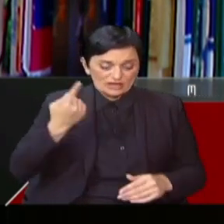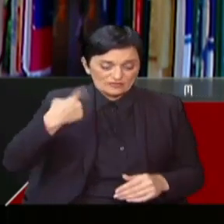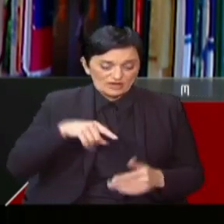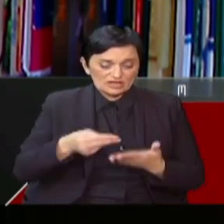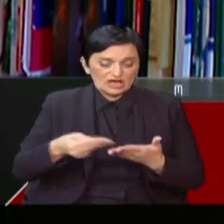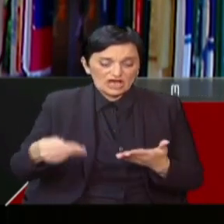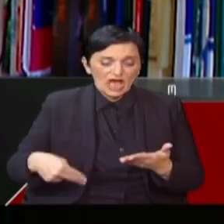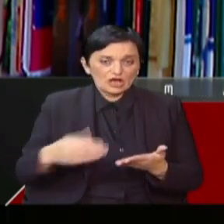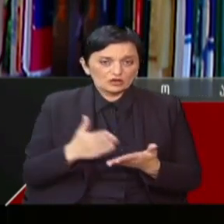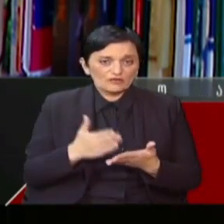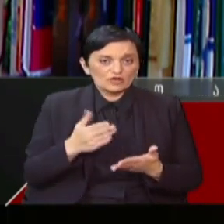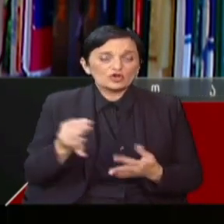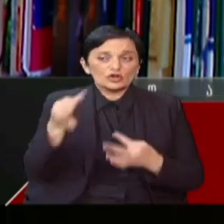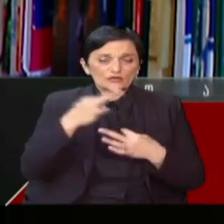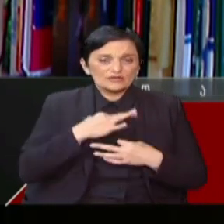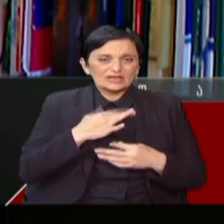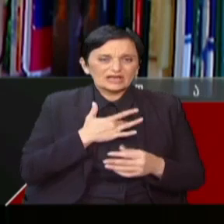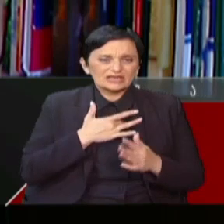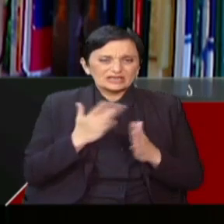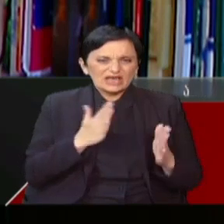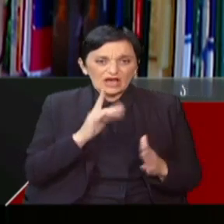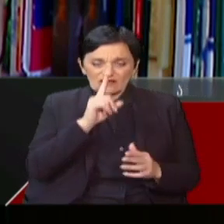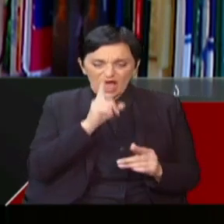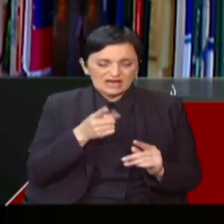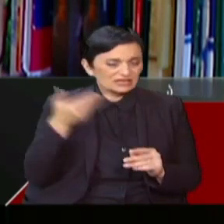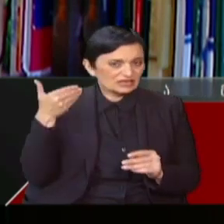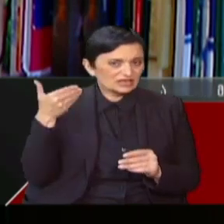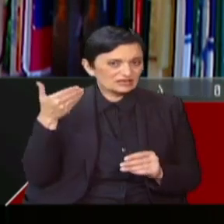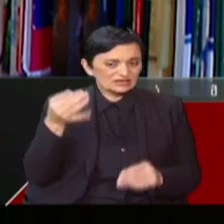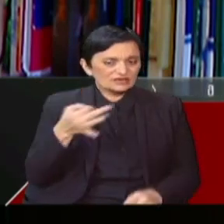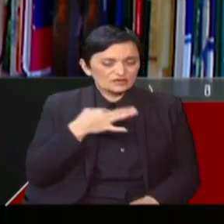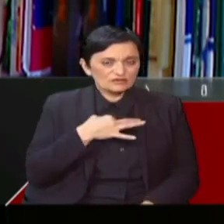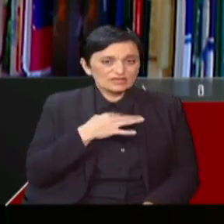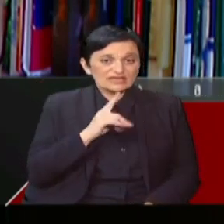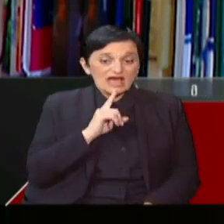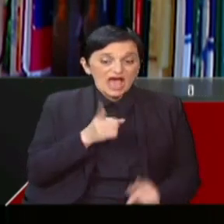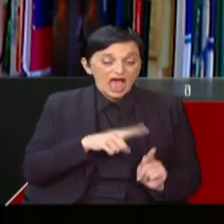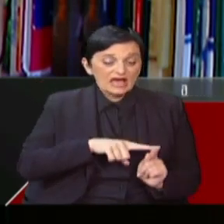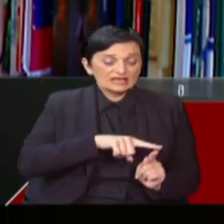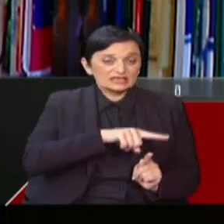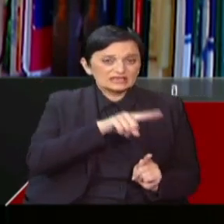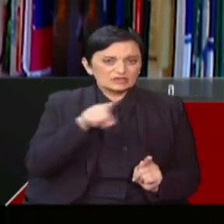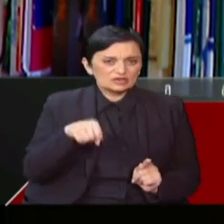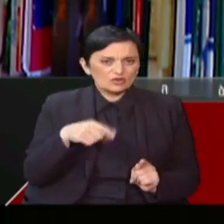ხელი გვაქვს მოწერილი და გვითხრეს დაახლოებით ერთი თვის წინ, რომ ერთი წლის მანძილზე